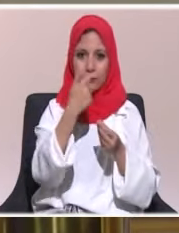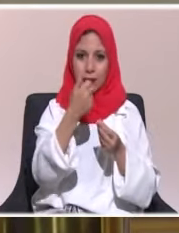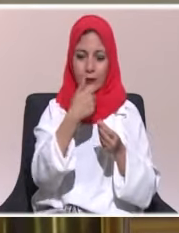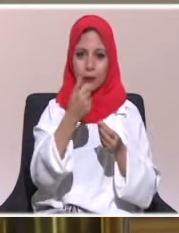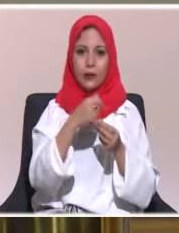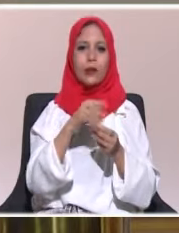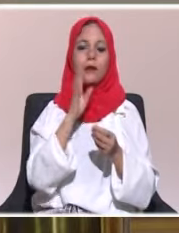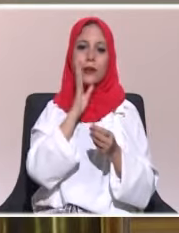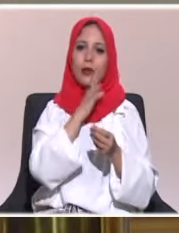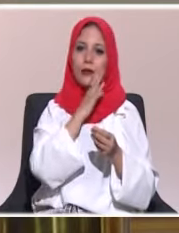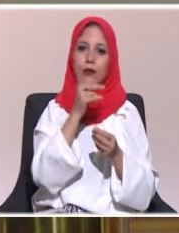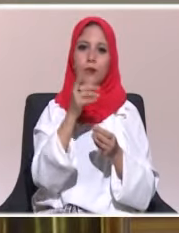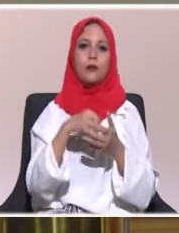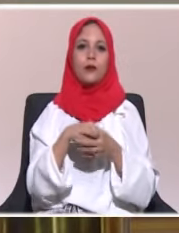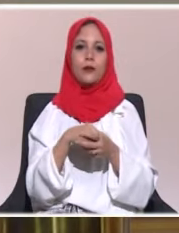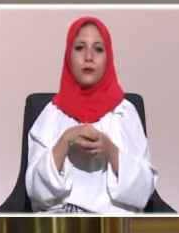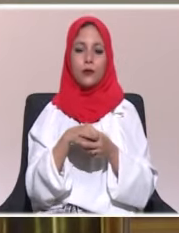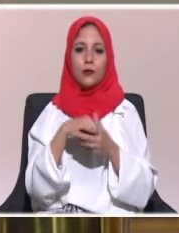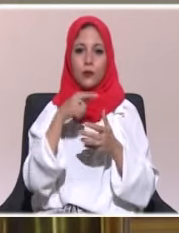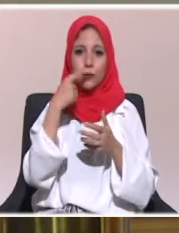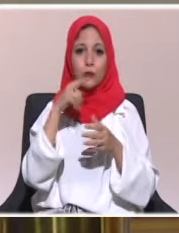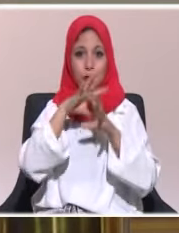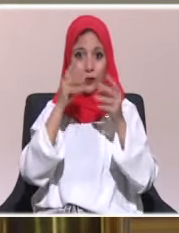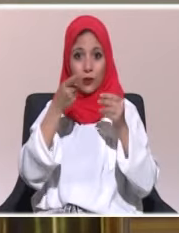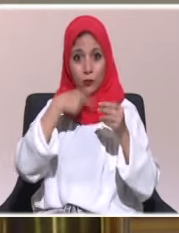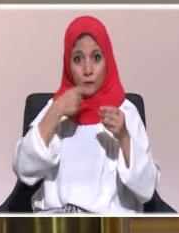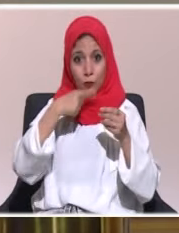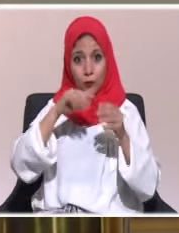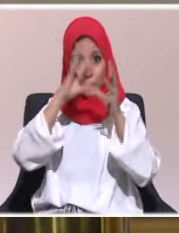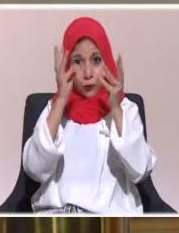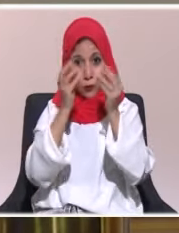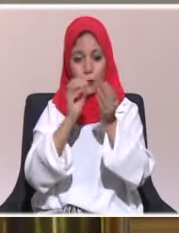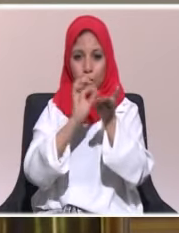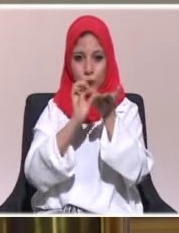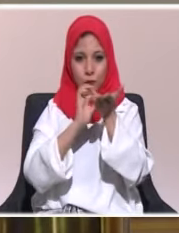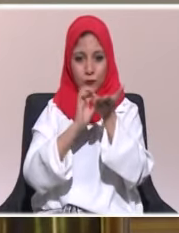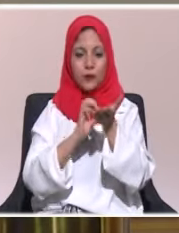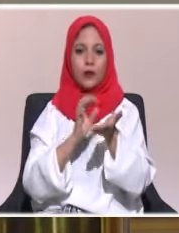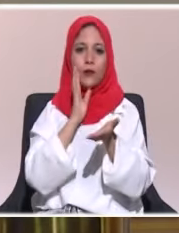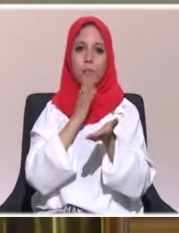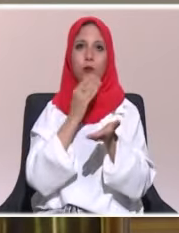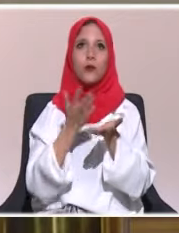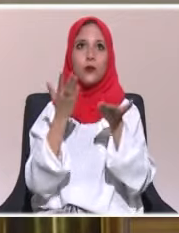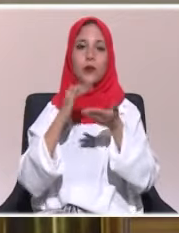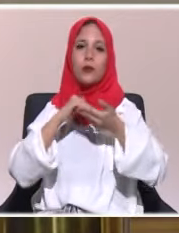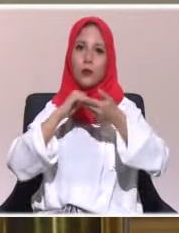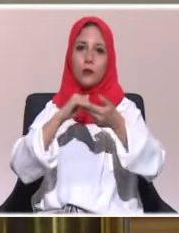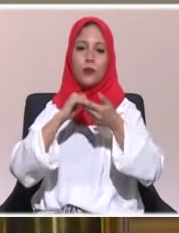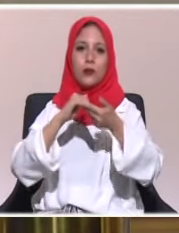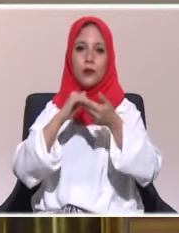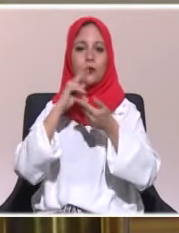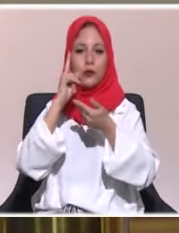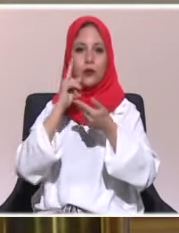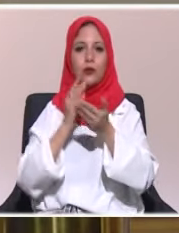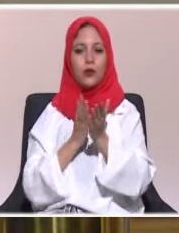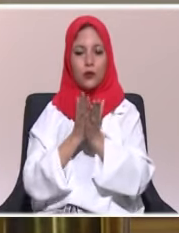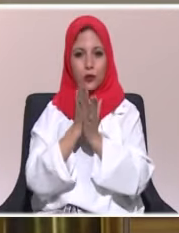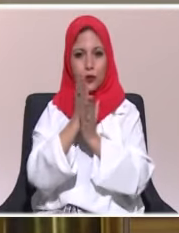محتاجينه واللي بتحلموا بيه واللي نفسكم تلاقوه، ويا رب يقدرنا دايما نكون عند حسن ظنكم